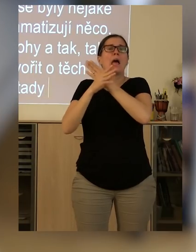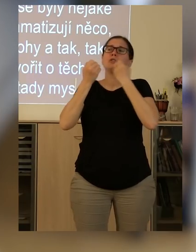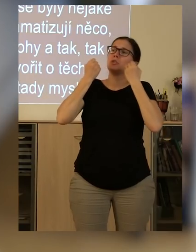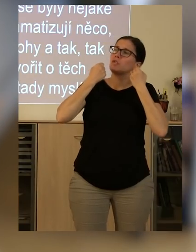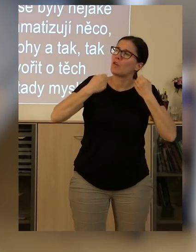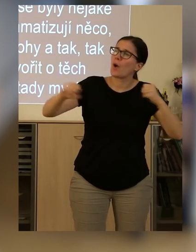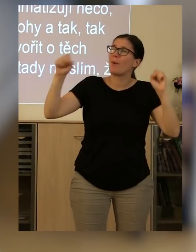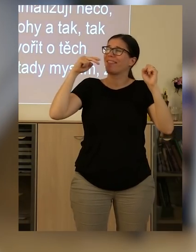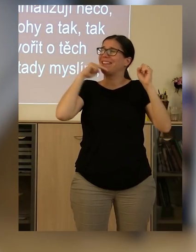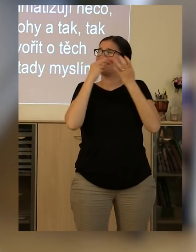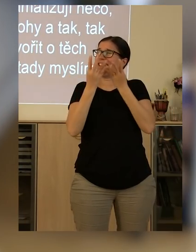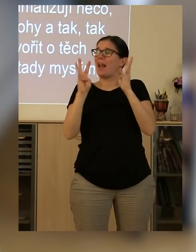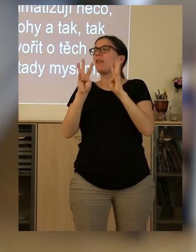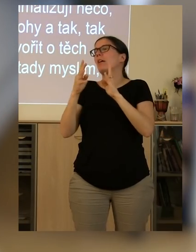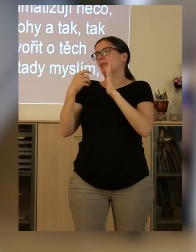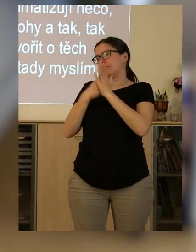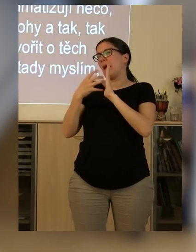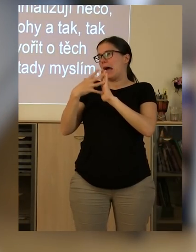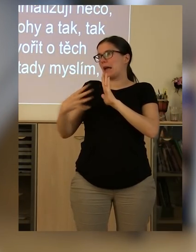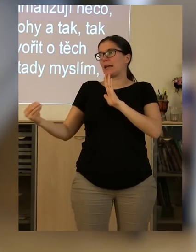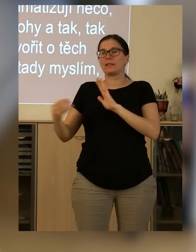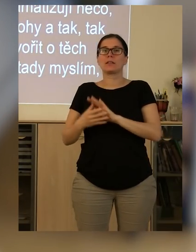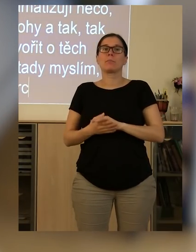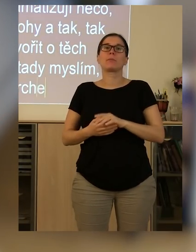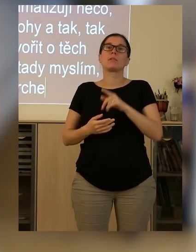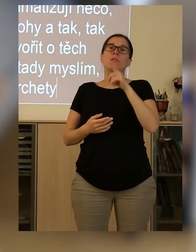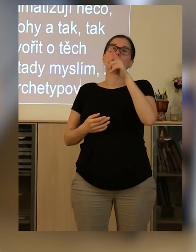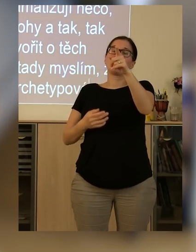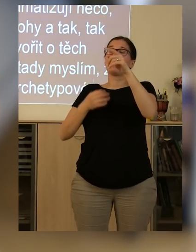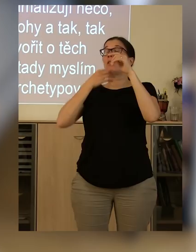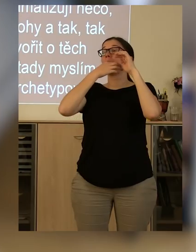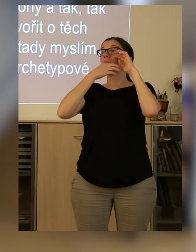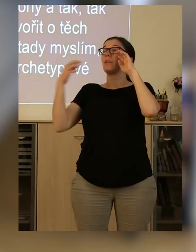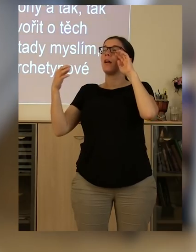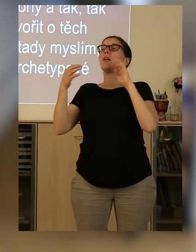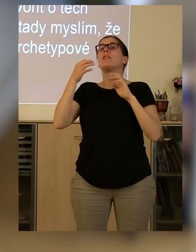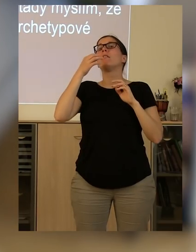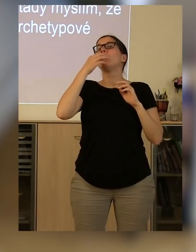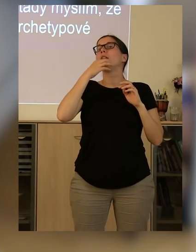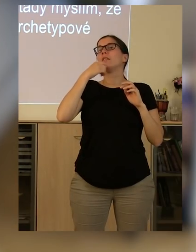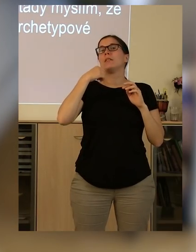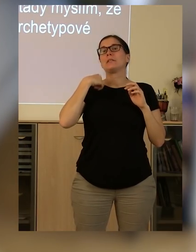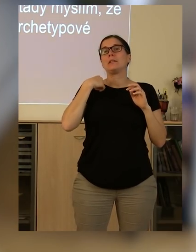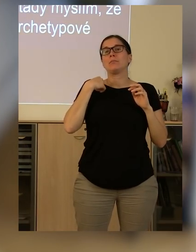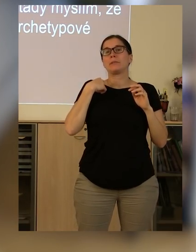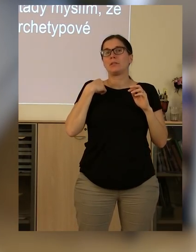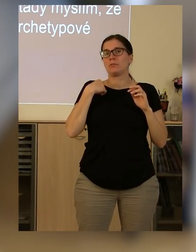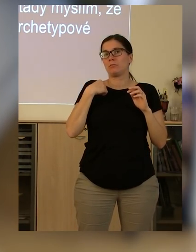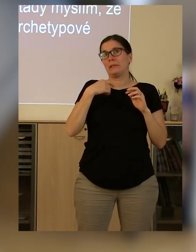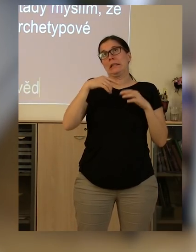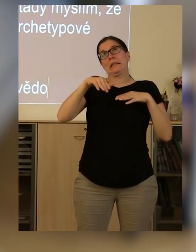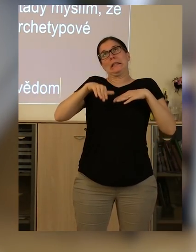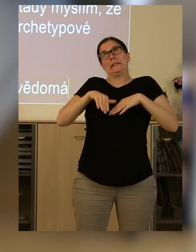archetypový zprávě. A jestliže si nejsem vědomá, že jsem někdy vůbec měla archetypový sen